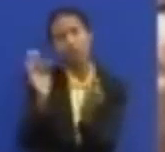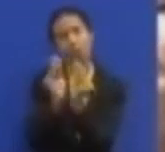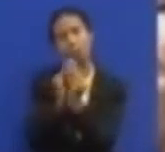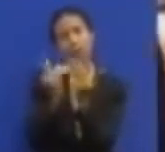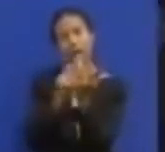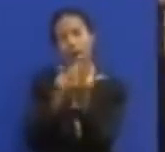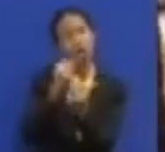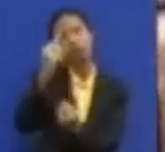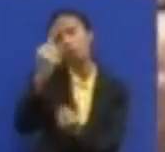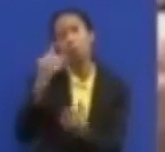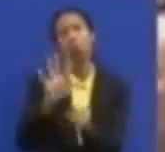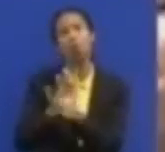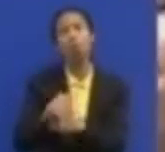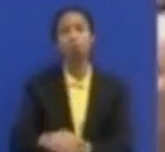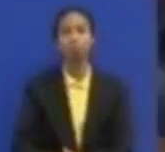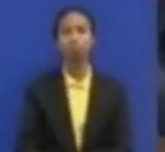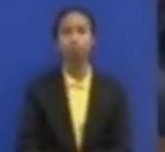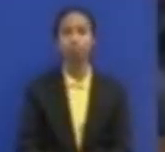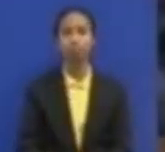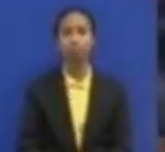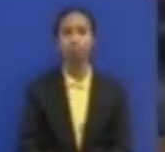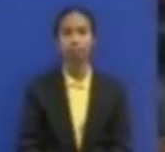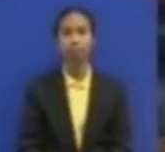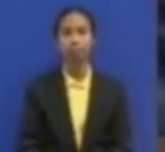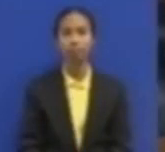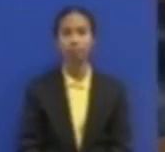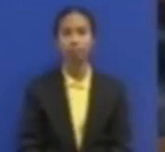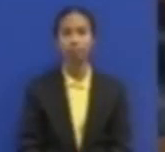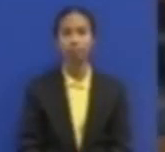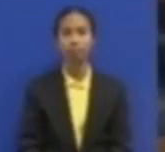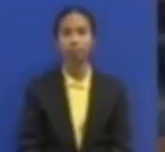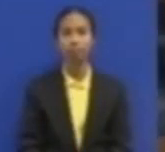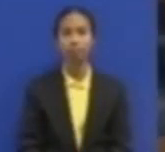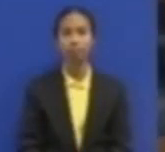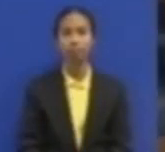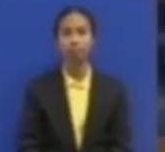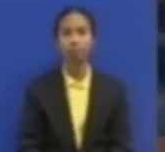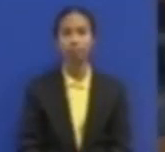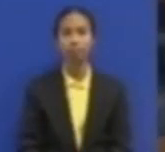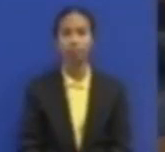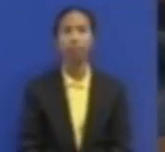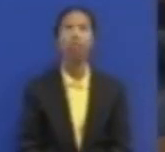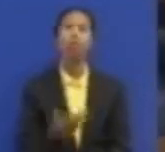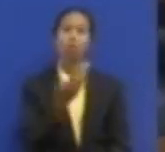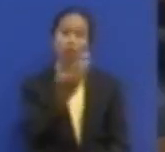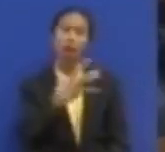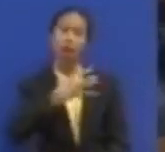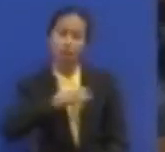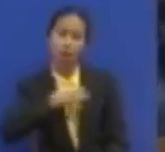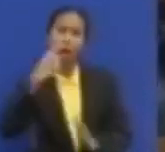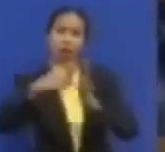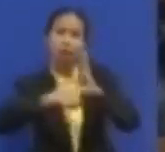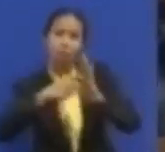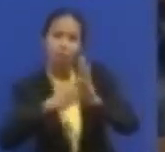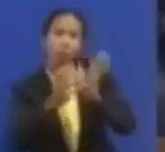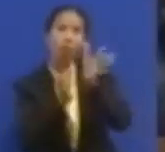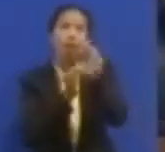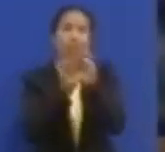ก็ต่างคนต่างอยากแสดงเหตุแสดงผลเพราะของใหม่โดยม